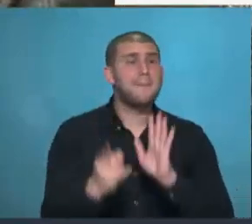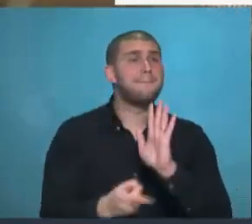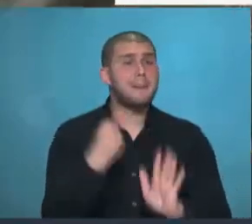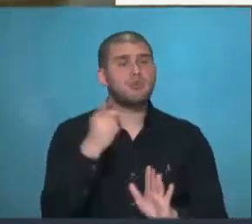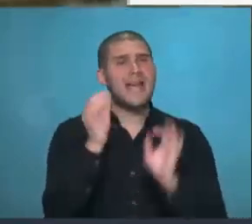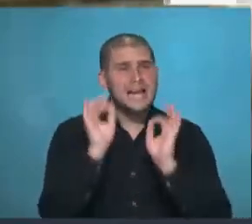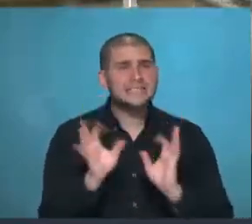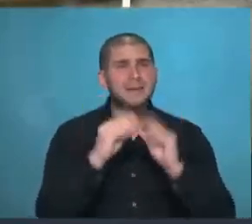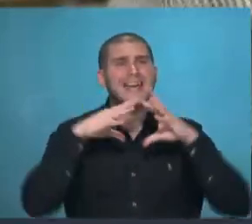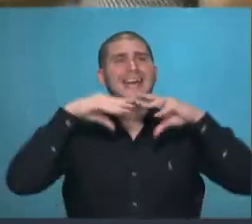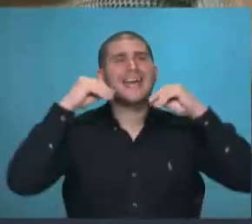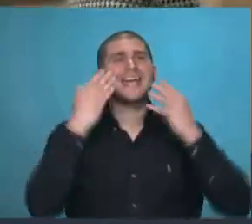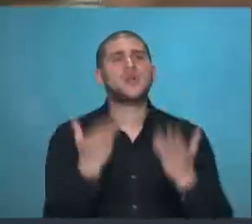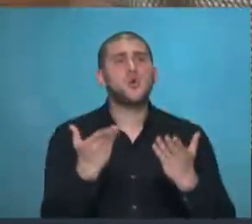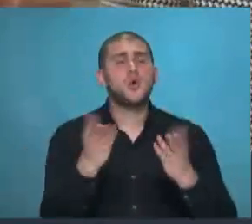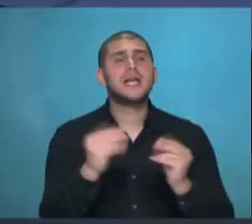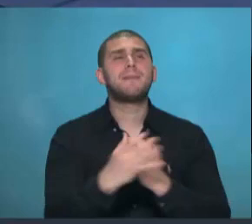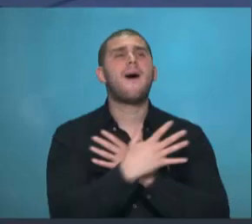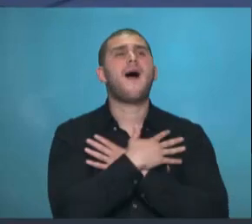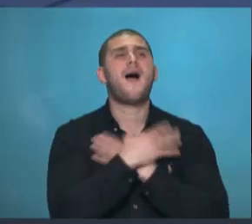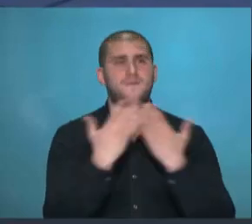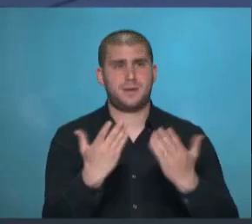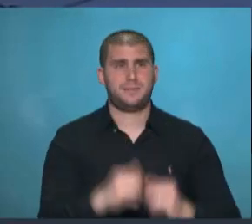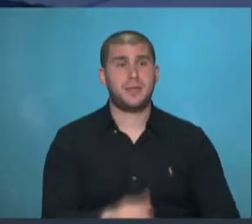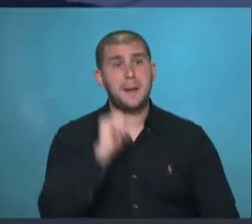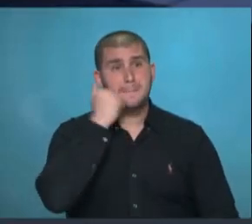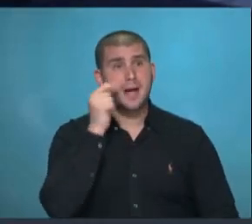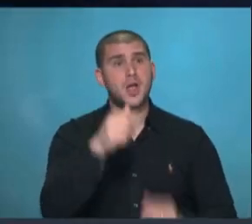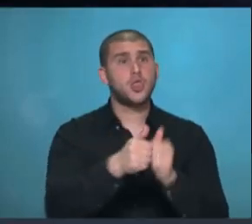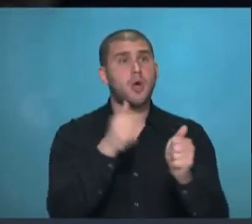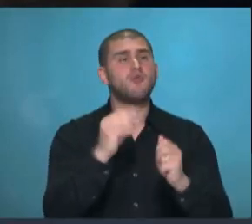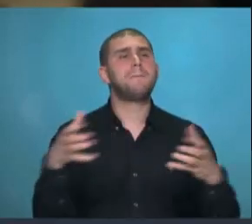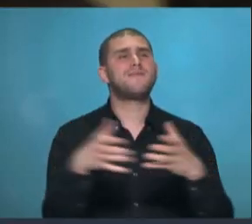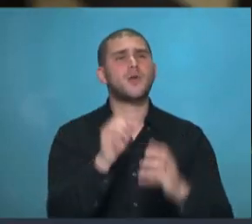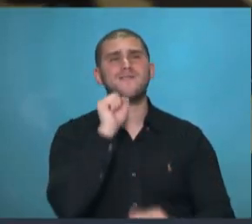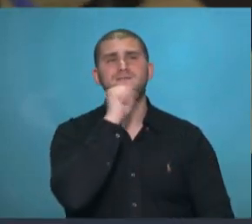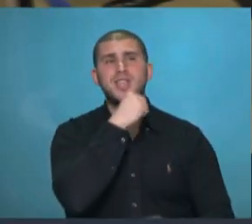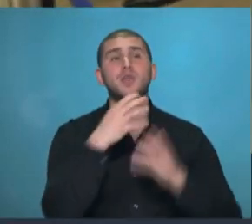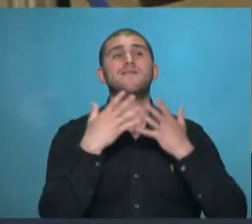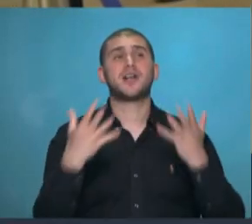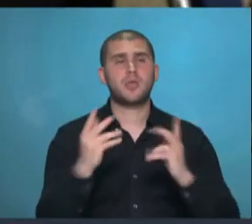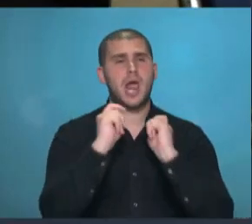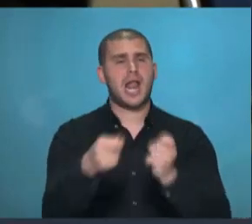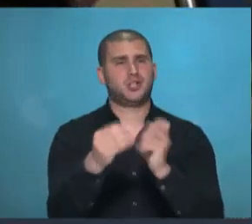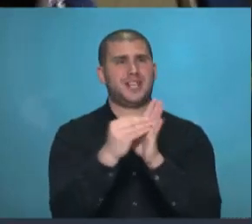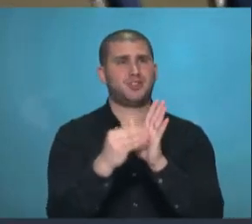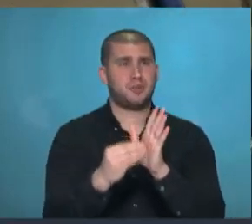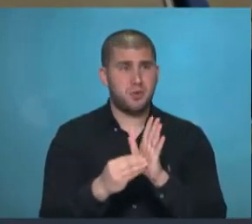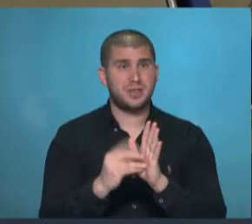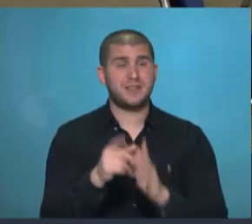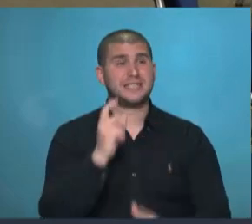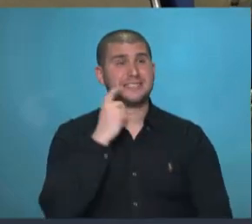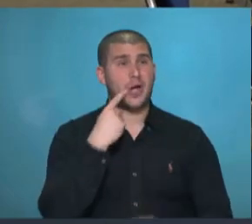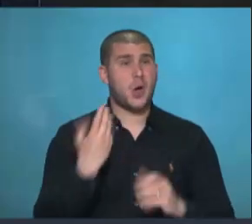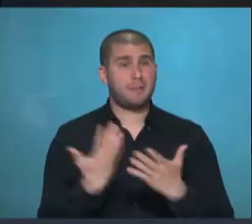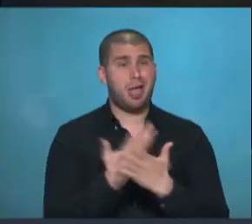שזה רציני עם חיוך, עם אהבה. מחר יגיע תורן של המפלגות הוותיקות והגדולות להגיש רשימות, והצחוקים שהיו